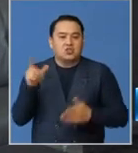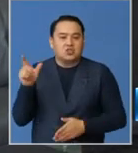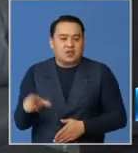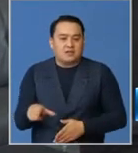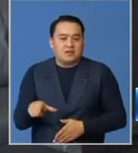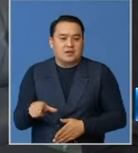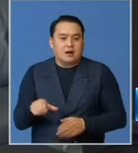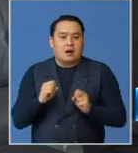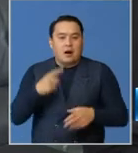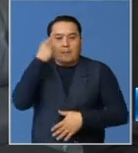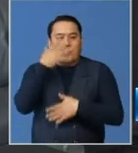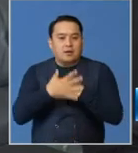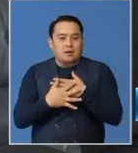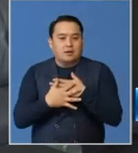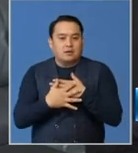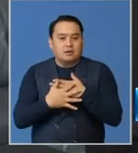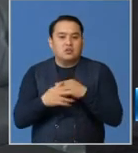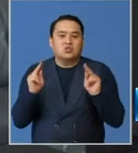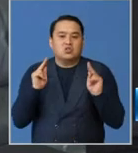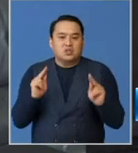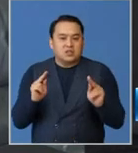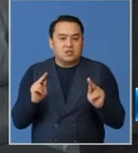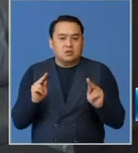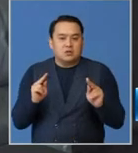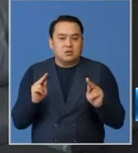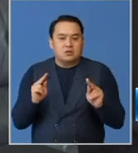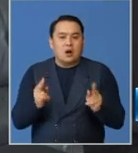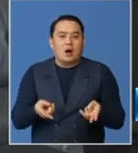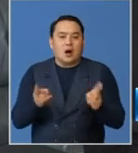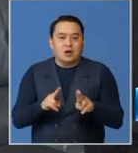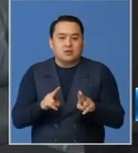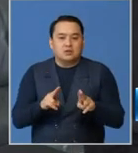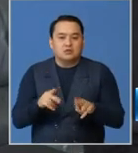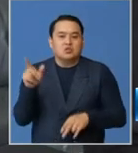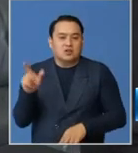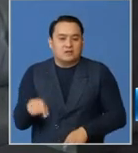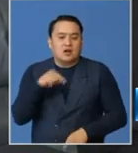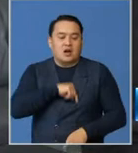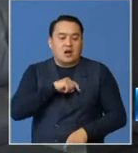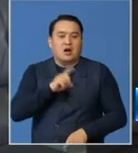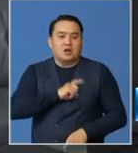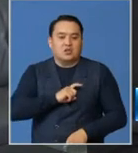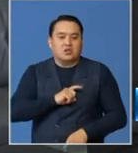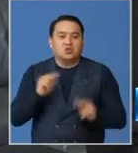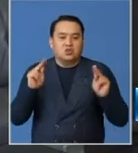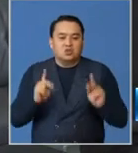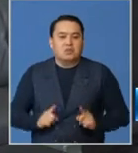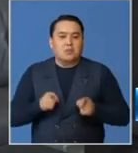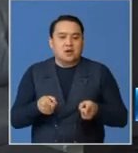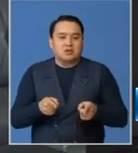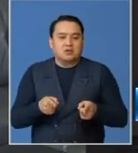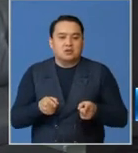индивидуум, такие понятия, как честность, он остается при человеке. Честный поступок,